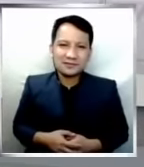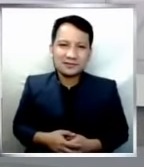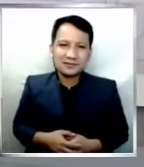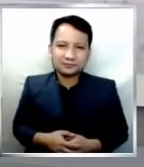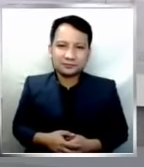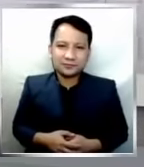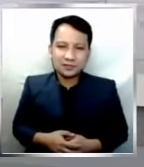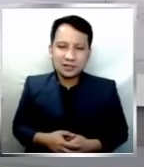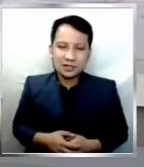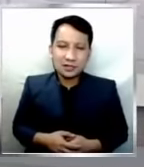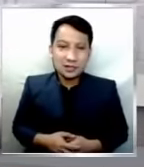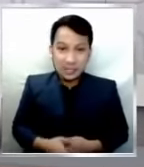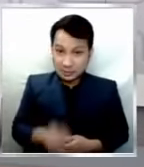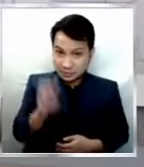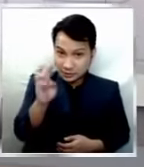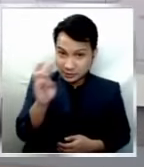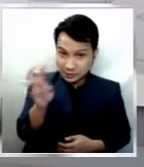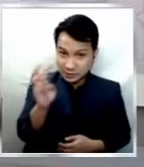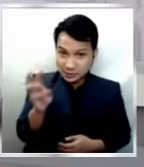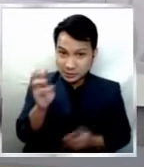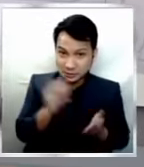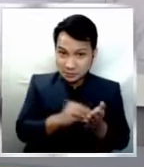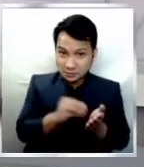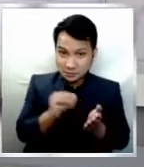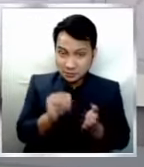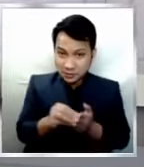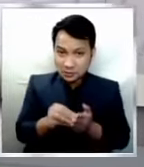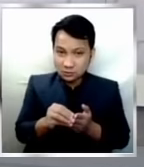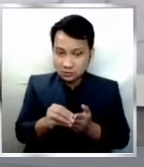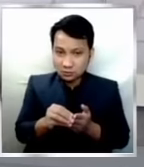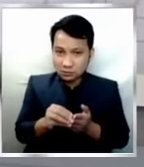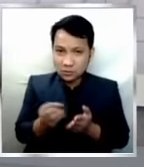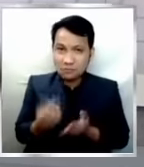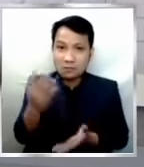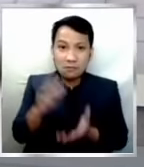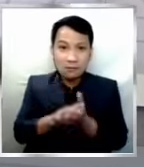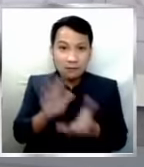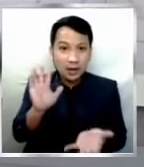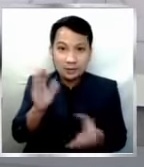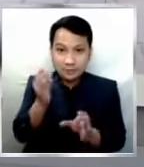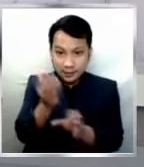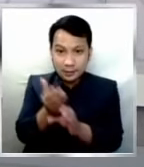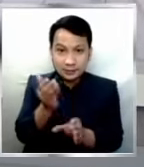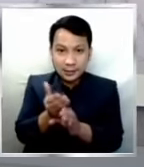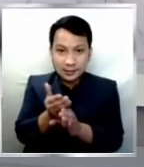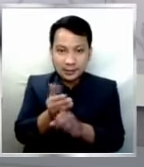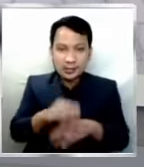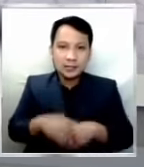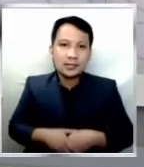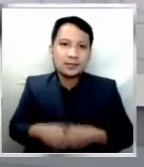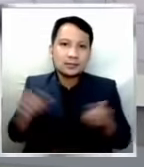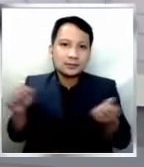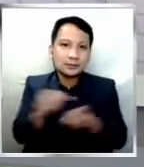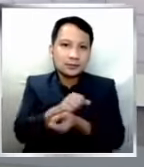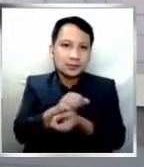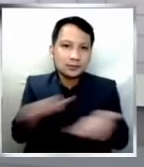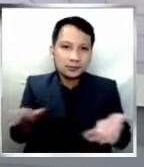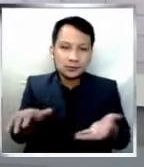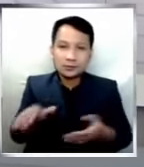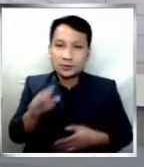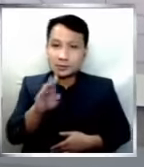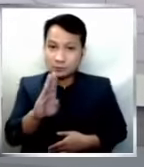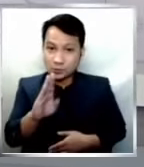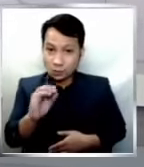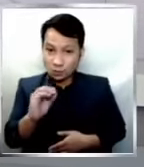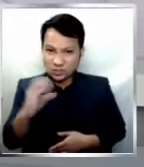yung 60 million pesos na halaga ng luxury o mamahaling mga sasakyan ang sinira ng Bureau of Customs. Tinangka raw